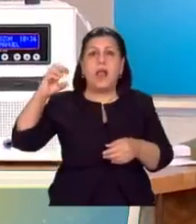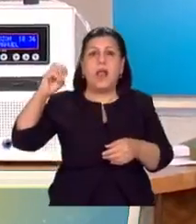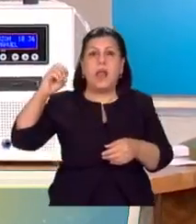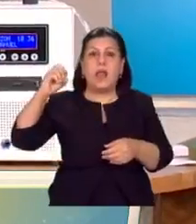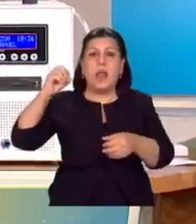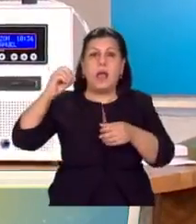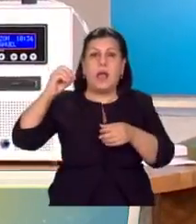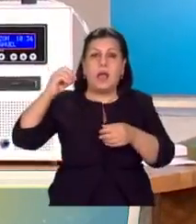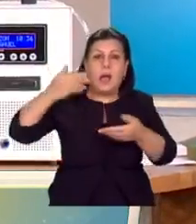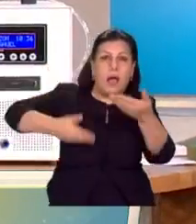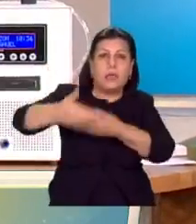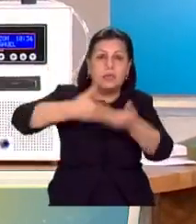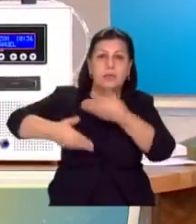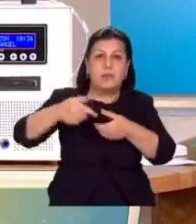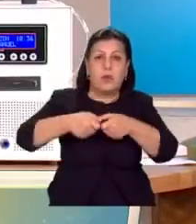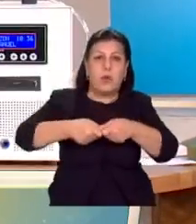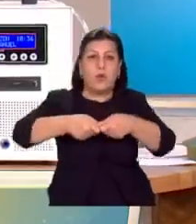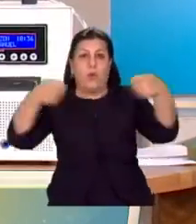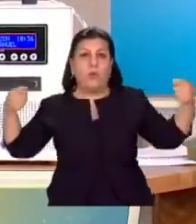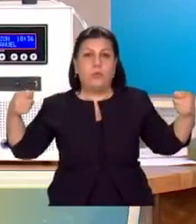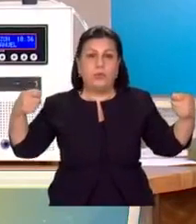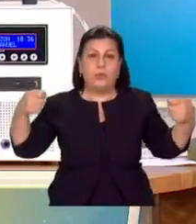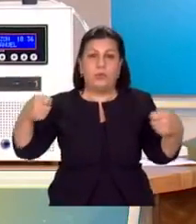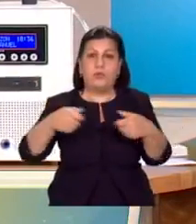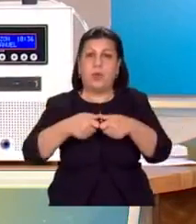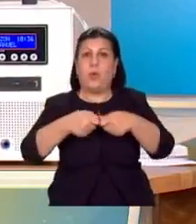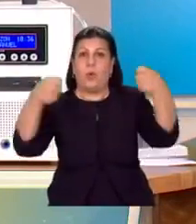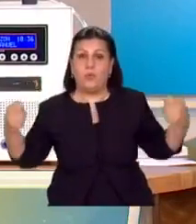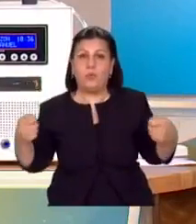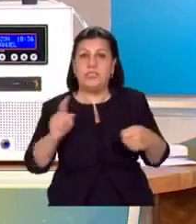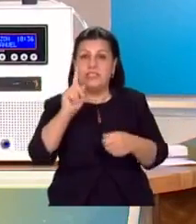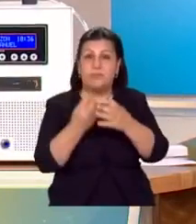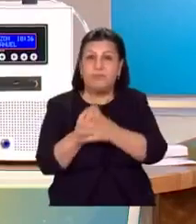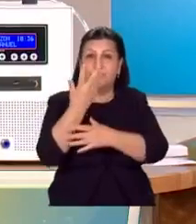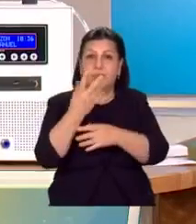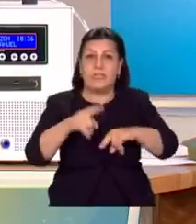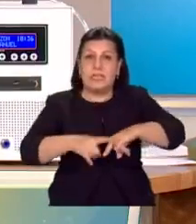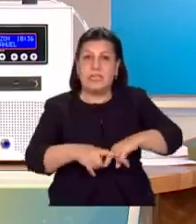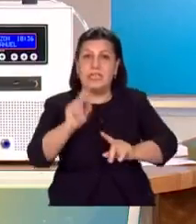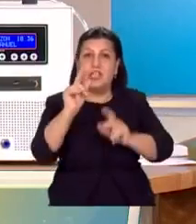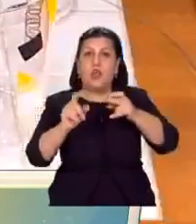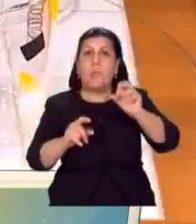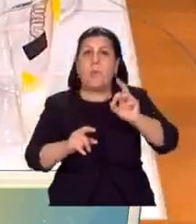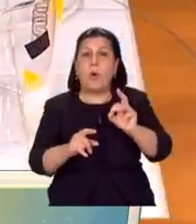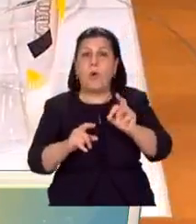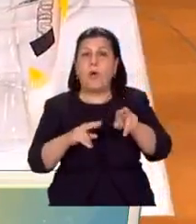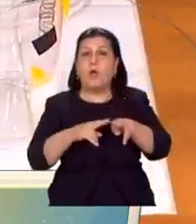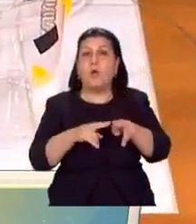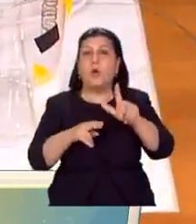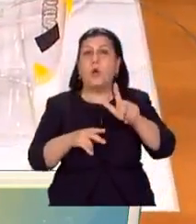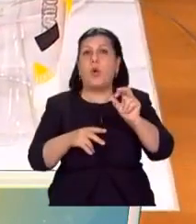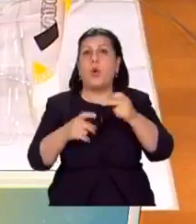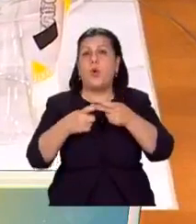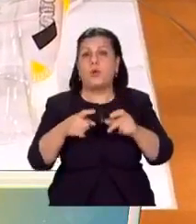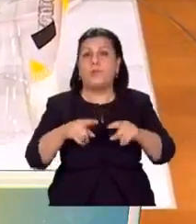sayesinde birbirine kopuyorlar birbirine koltuklarını ortaya çıkan ilk molekül hipokloroz oluyor